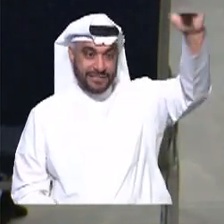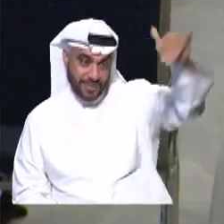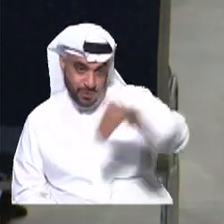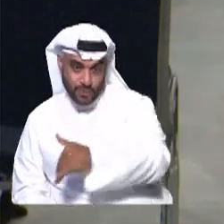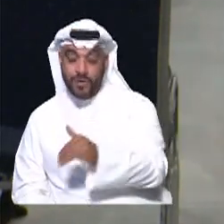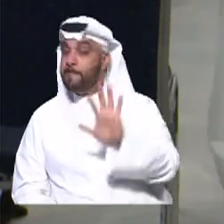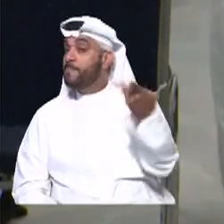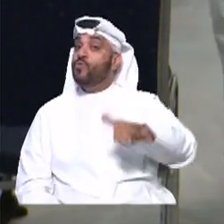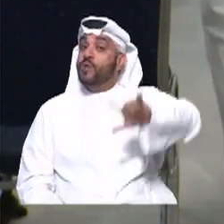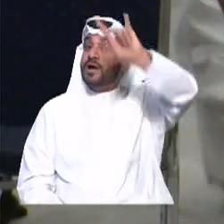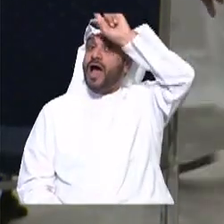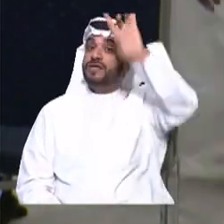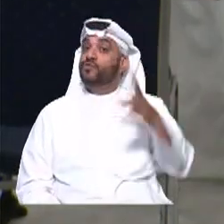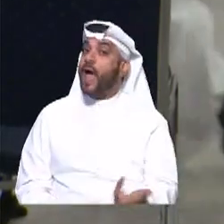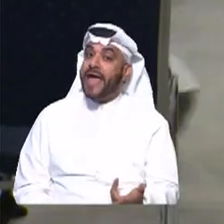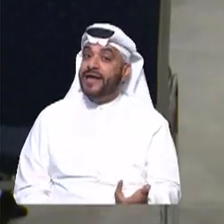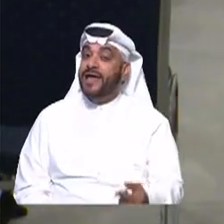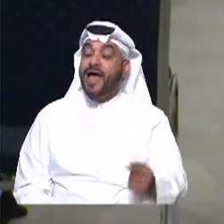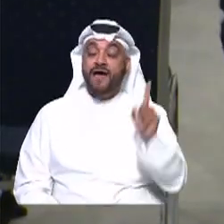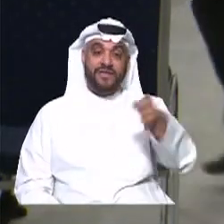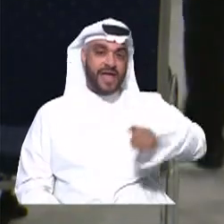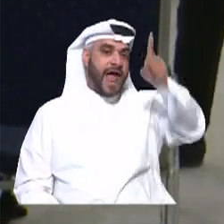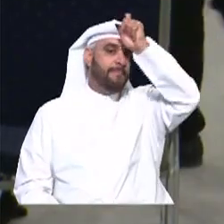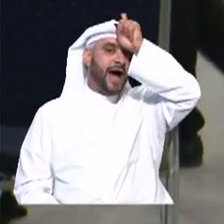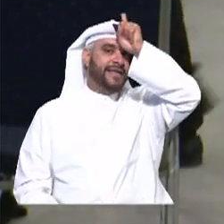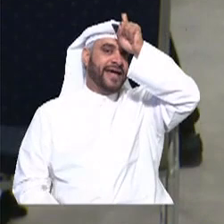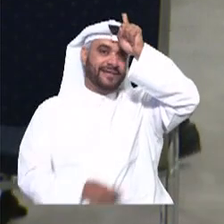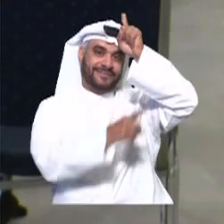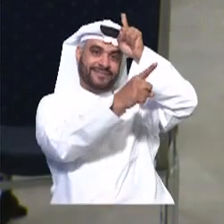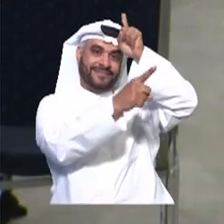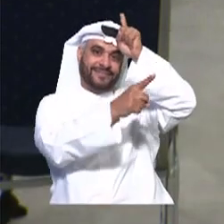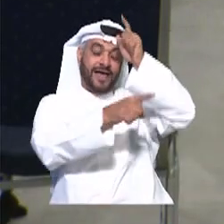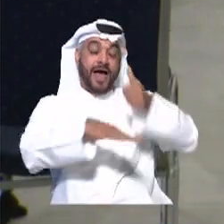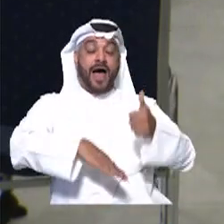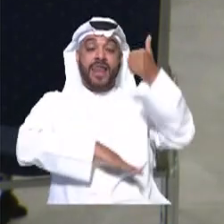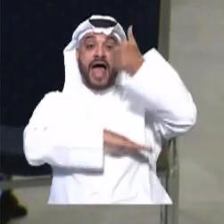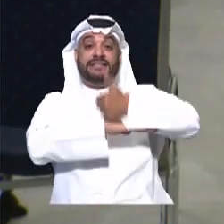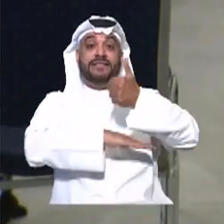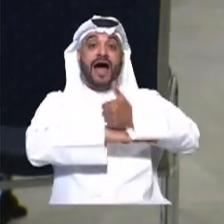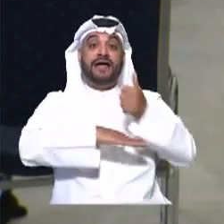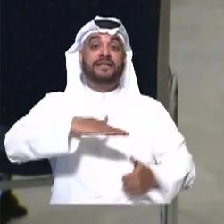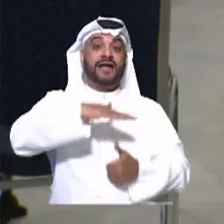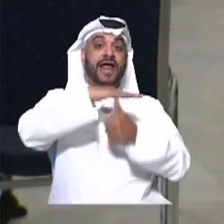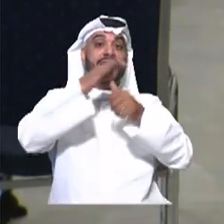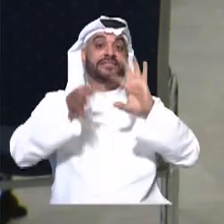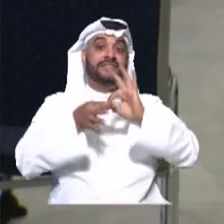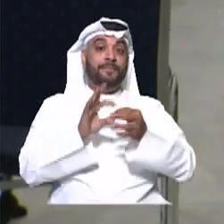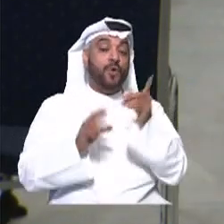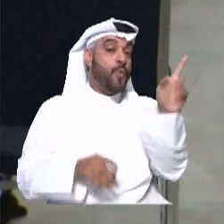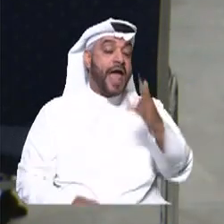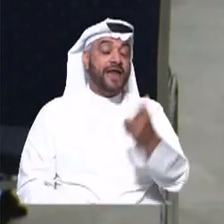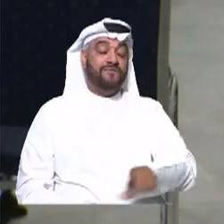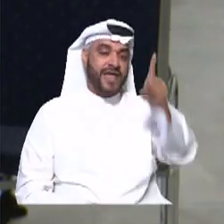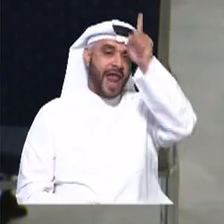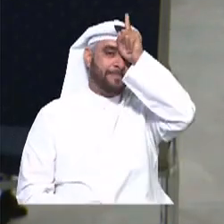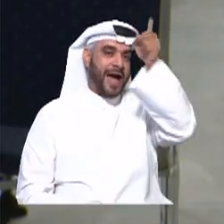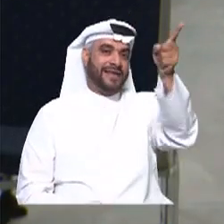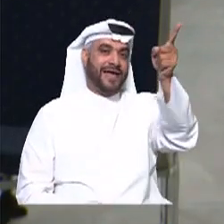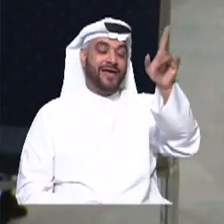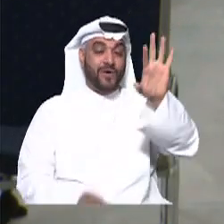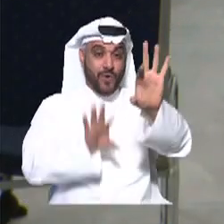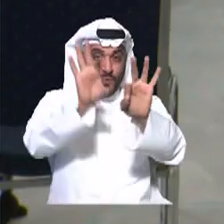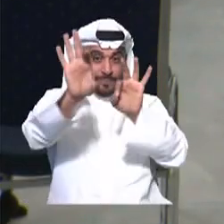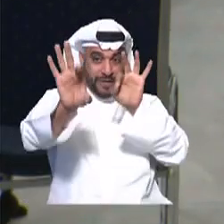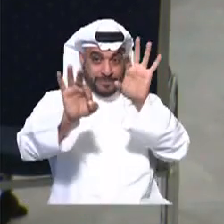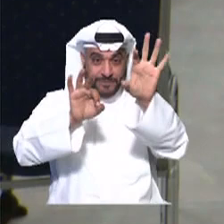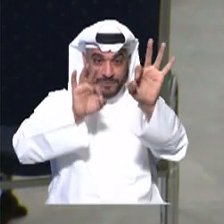والجماعة الضيوف اللي عندنا في منظمات عدة وأعضاء في مركز كارتر، منظمة الشفافية الدولية والشبكة